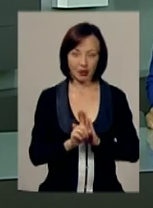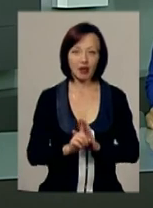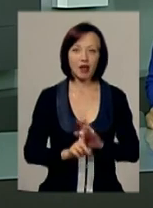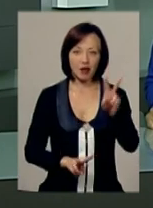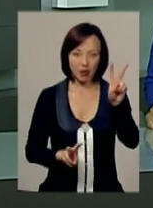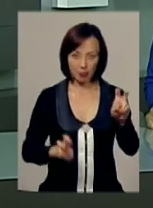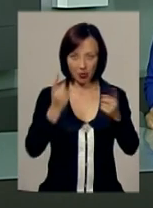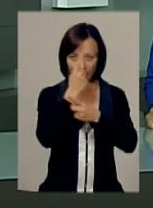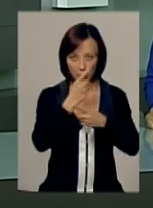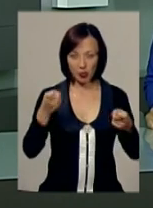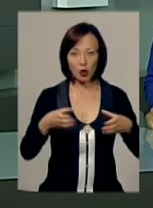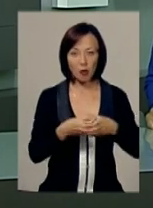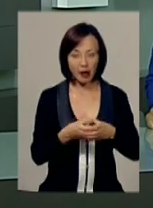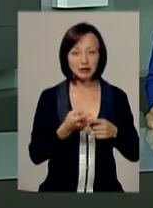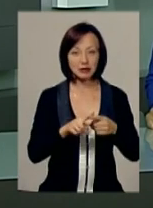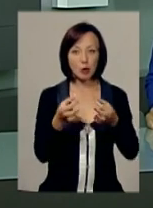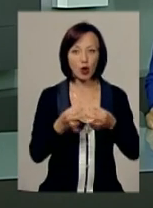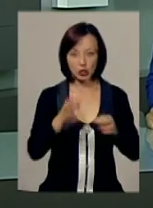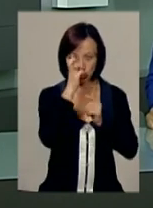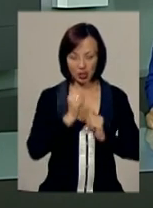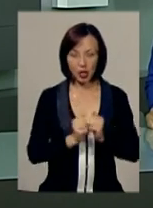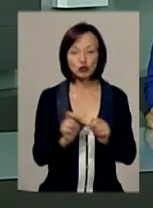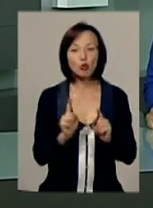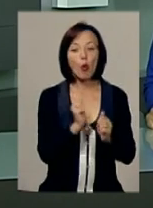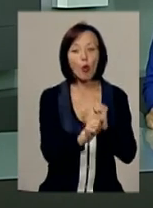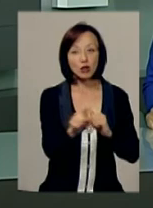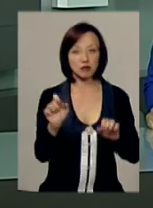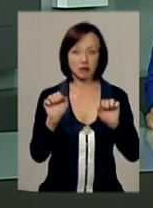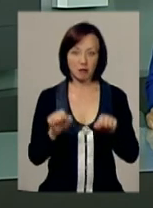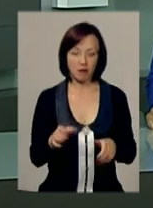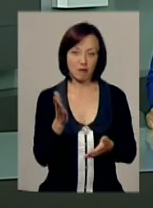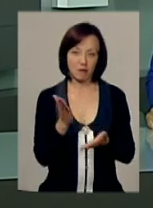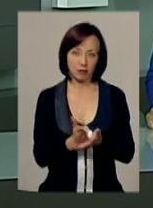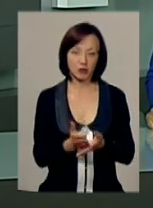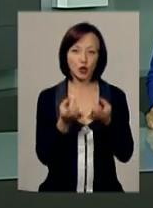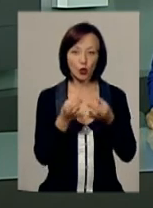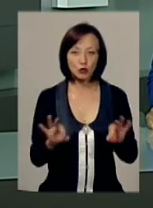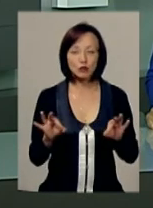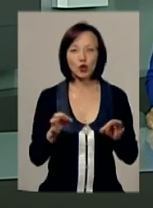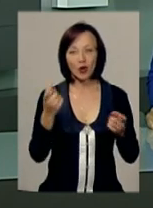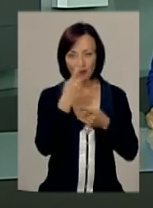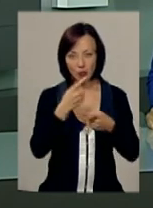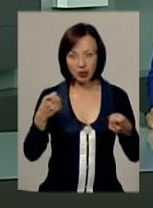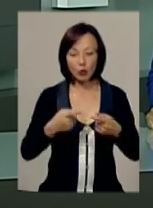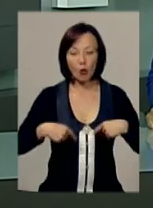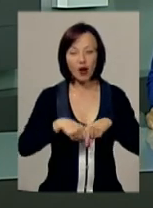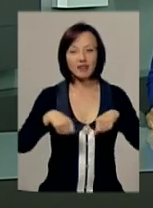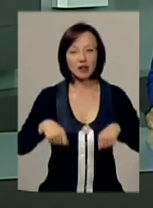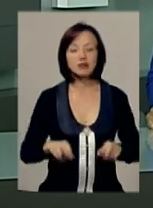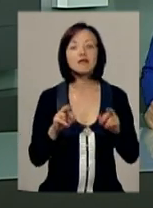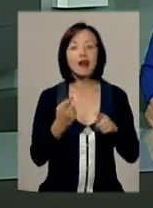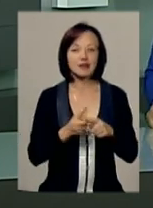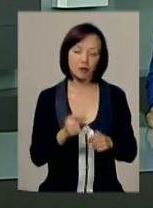громада, демократична країна», аби кожен мав можливість доступу до інформації про діяльність органів влади. Наскільки це